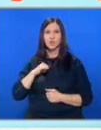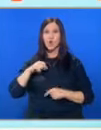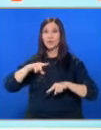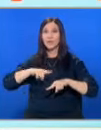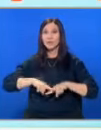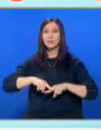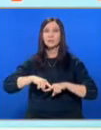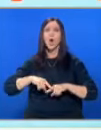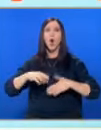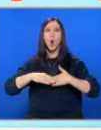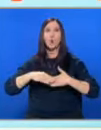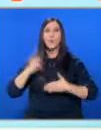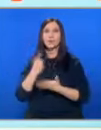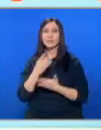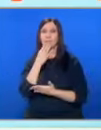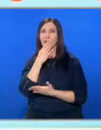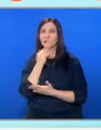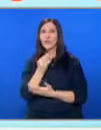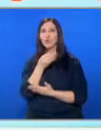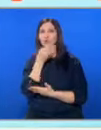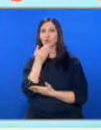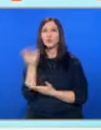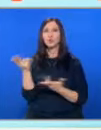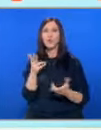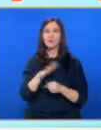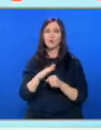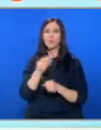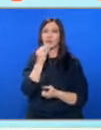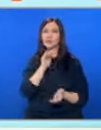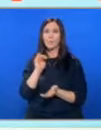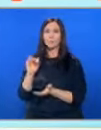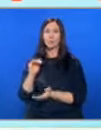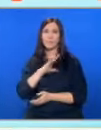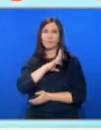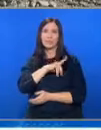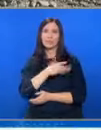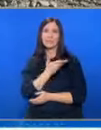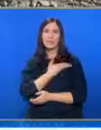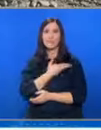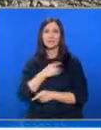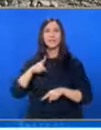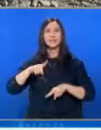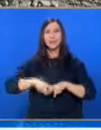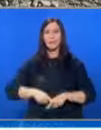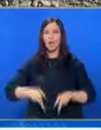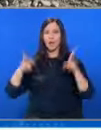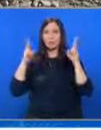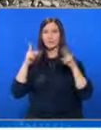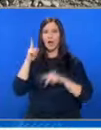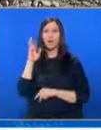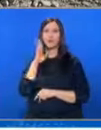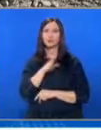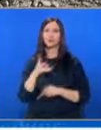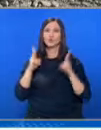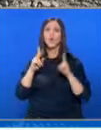Международният съд на ООН е нареди на Израел да осигури доставки на основни хранителни продукти на палестинците в Газа. Съдиите гласуваха единодушно